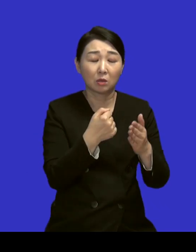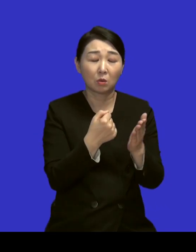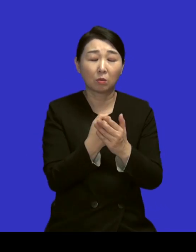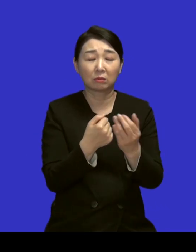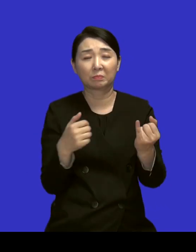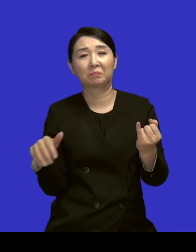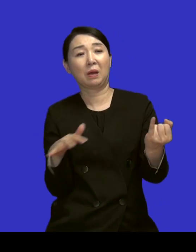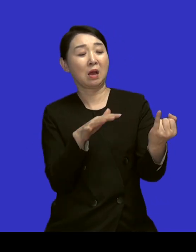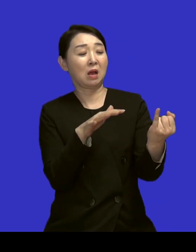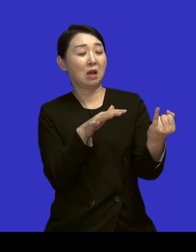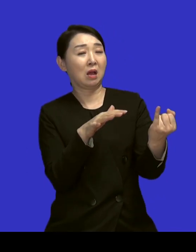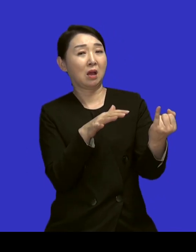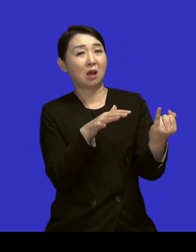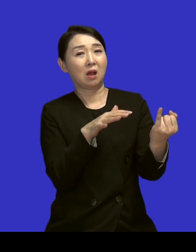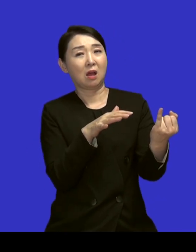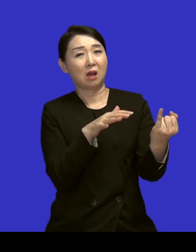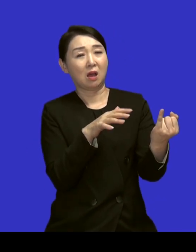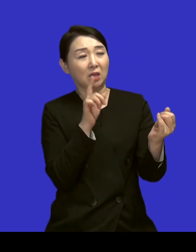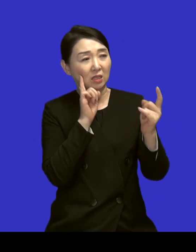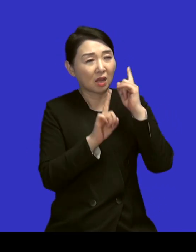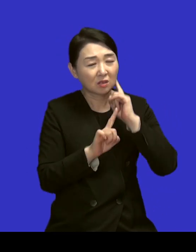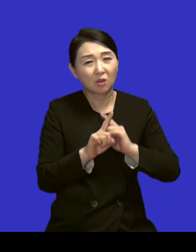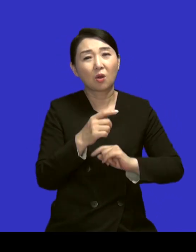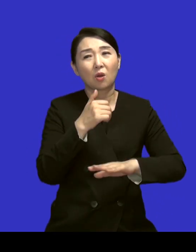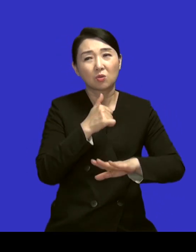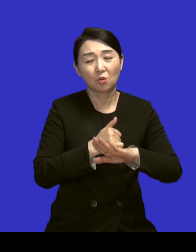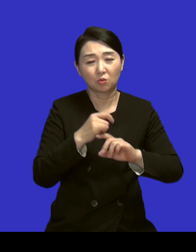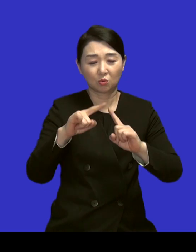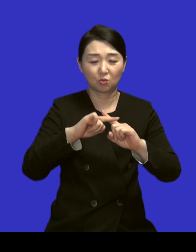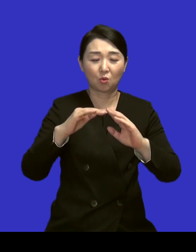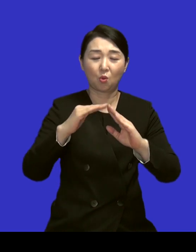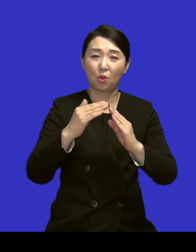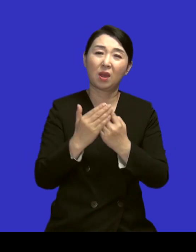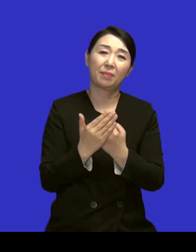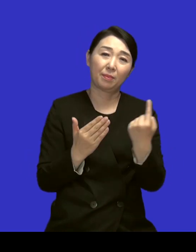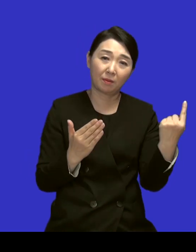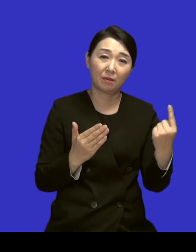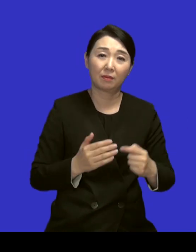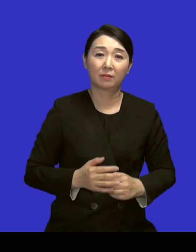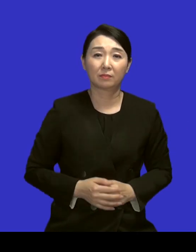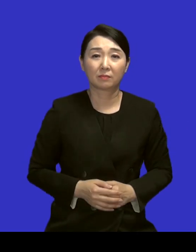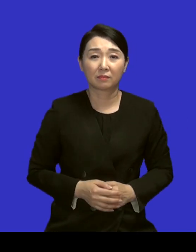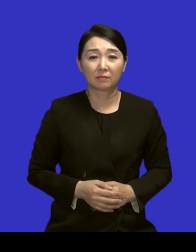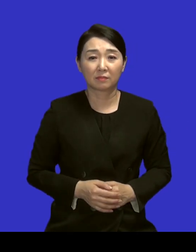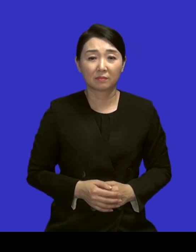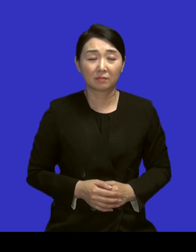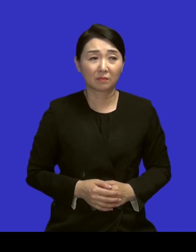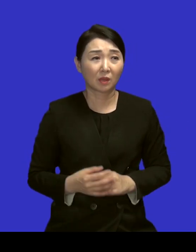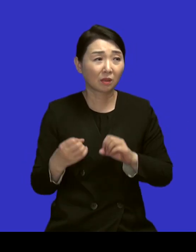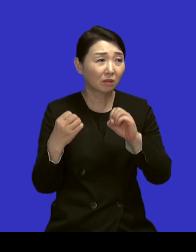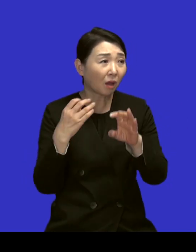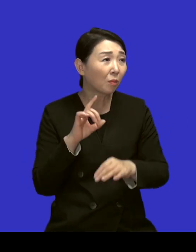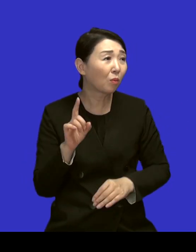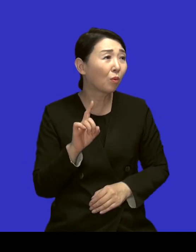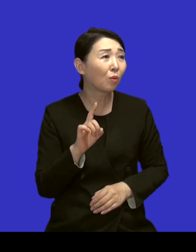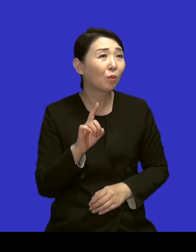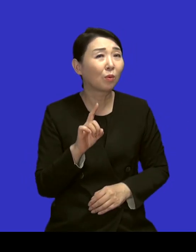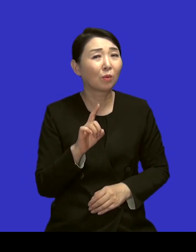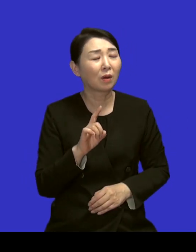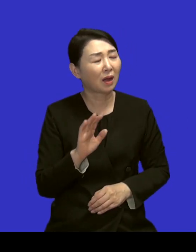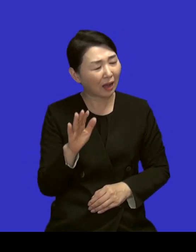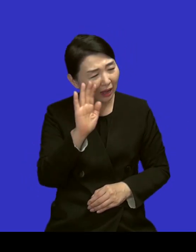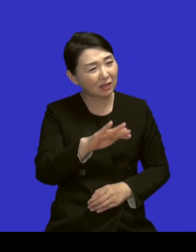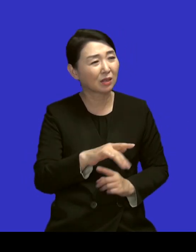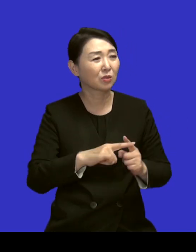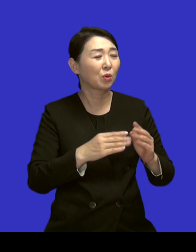시선으로 예. 돌아왔고 이 아이가 그렇게 교회를 떠났더라고요. 그래서 저도 해줄 수 있는 답이 없어서 그렇죠. 아니야,